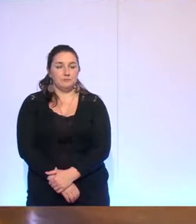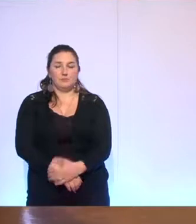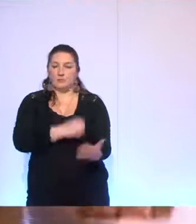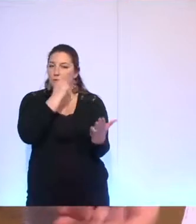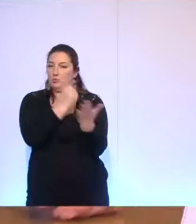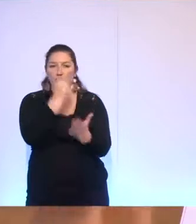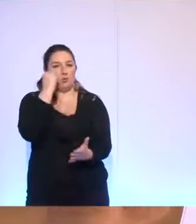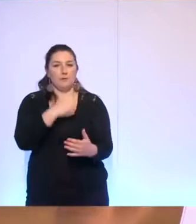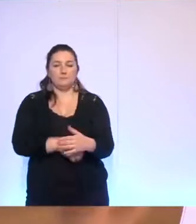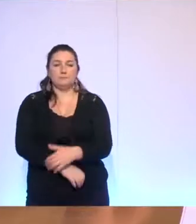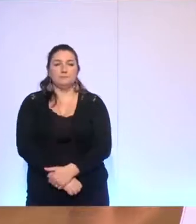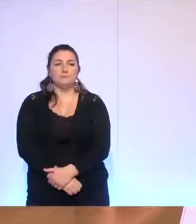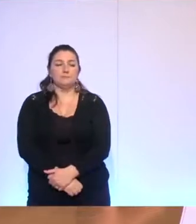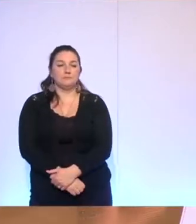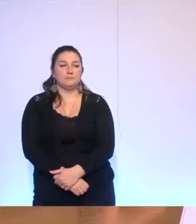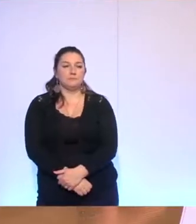Pour.